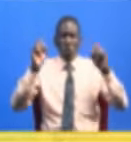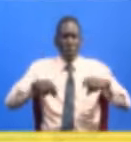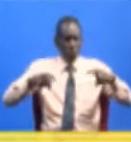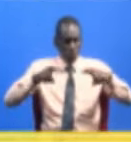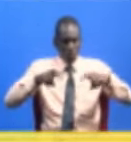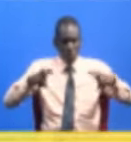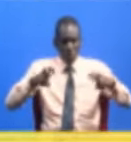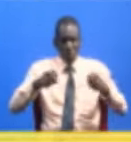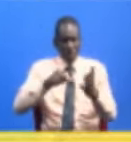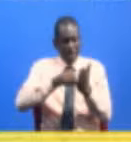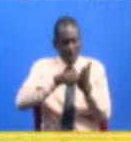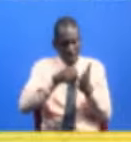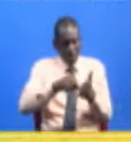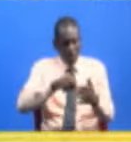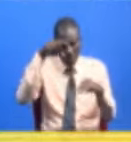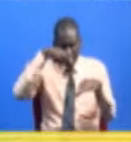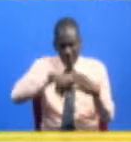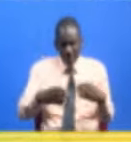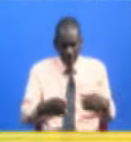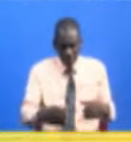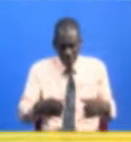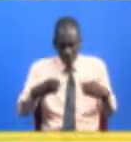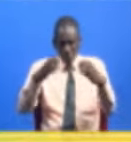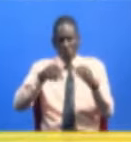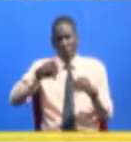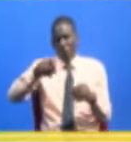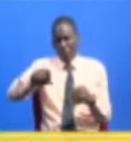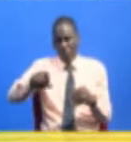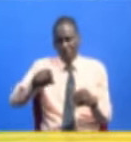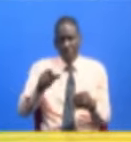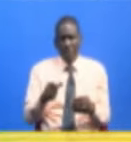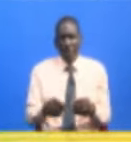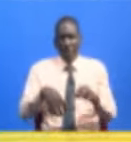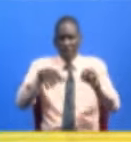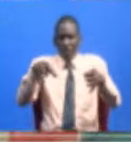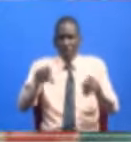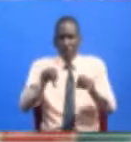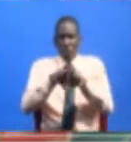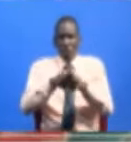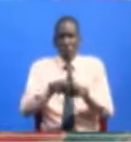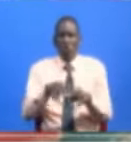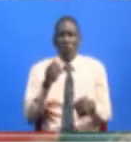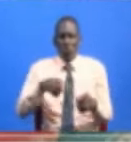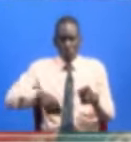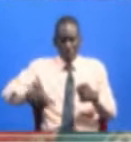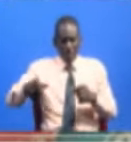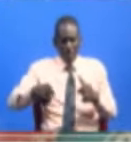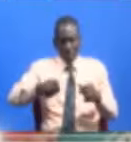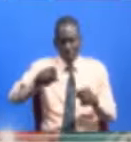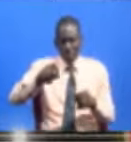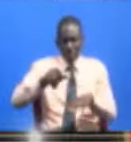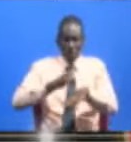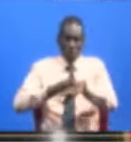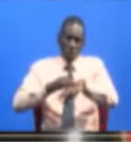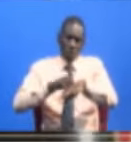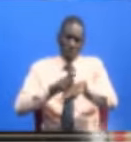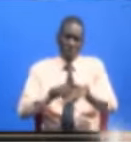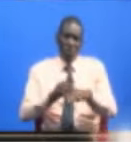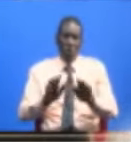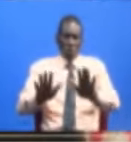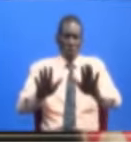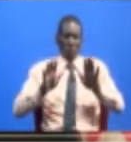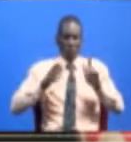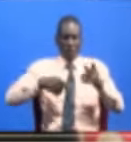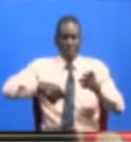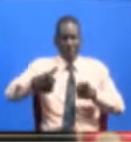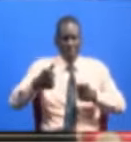nembo hiyo ndani ya mifuko ya mbegu. Wakulima pia wanatakiwa kununua mbegu zao mapema, kukwepa ununuzi